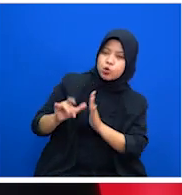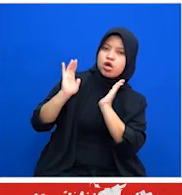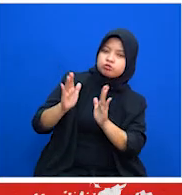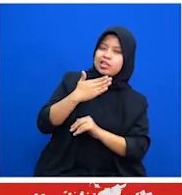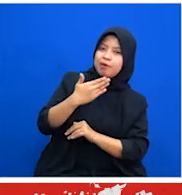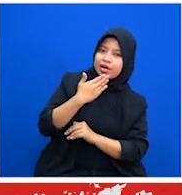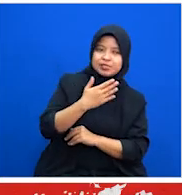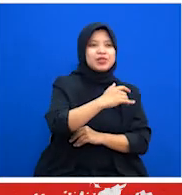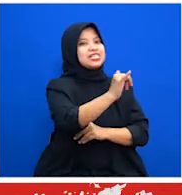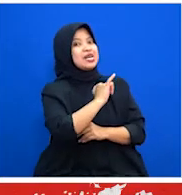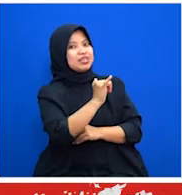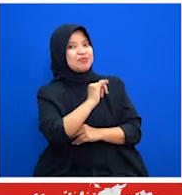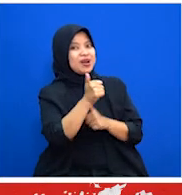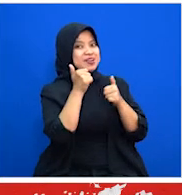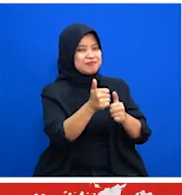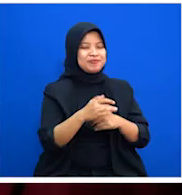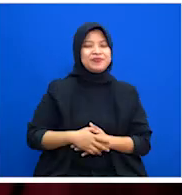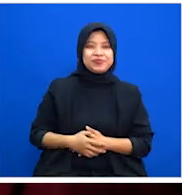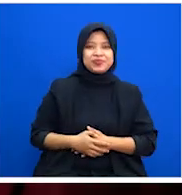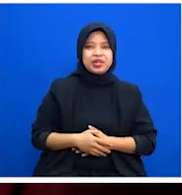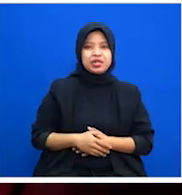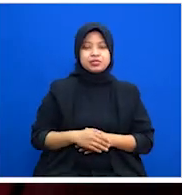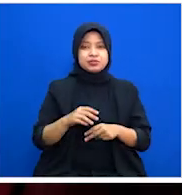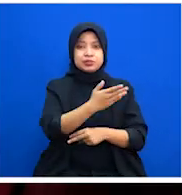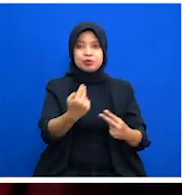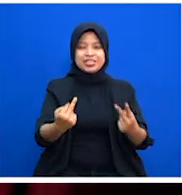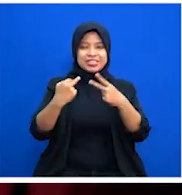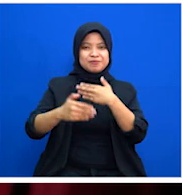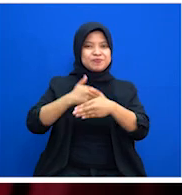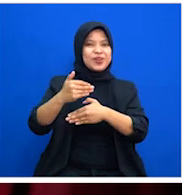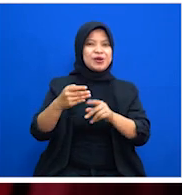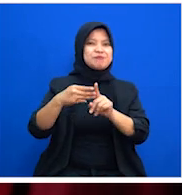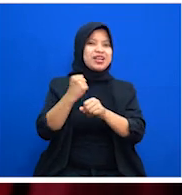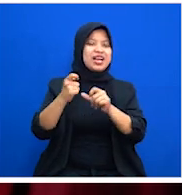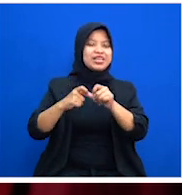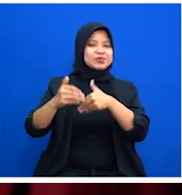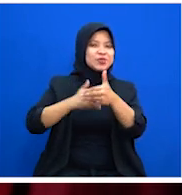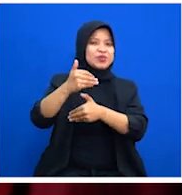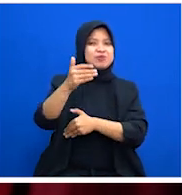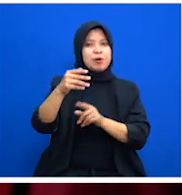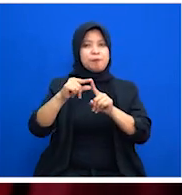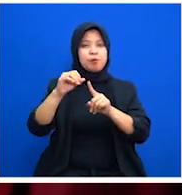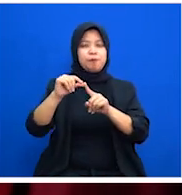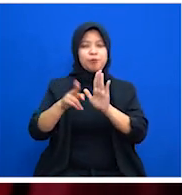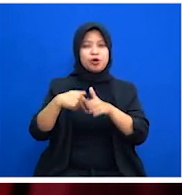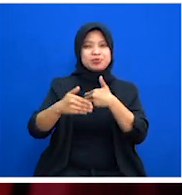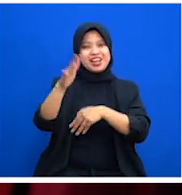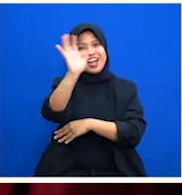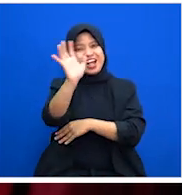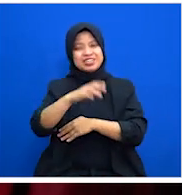hari ini sama-sama apapun ya Nah netizen kita ketemu lagi di BG episode selanjutnya Bersama gua Pop